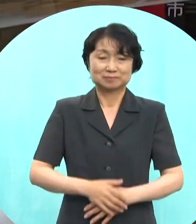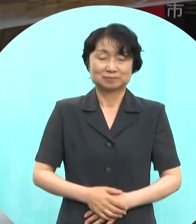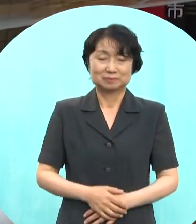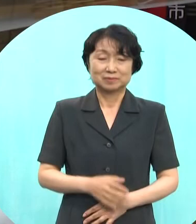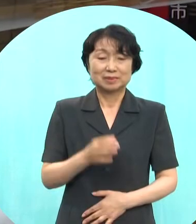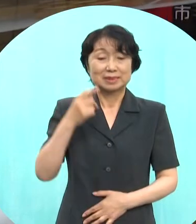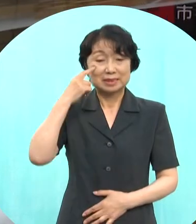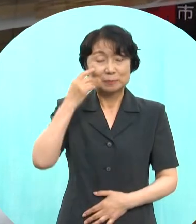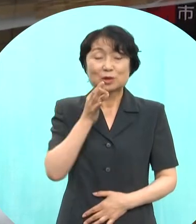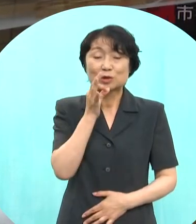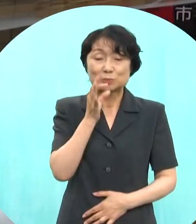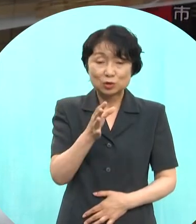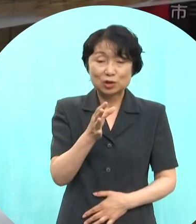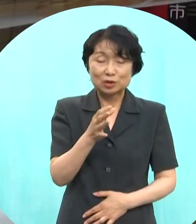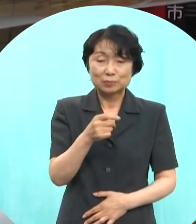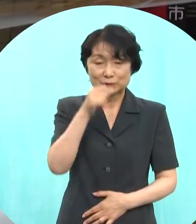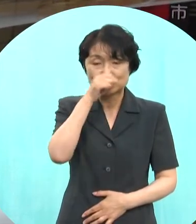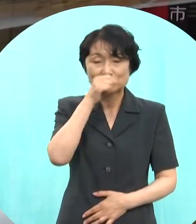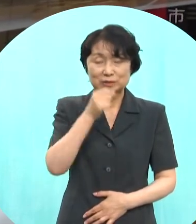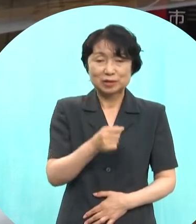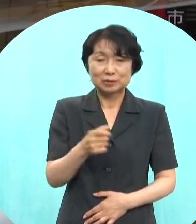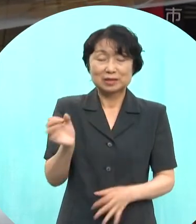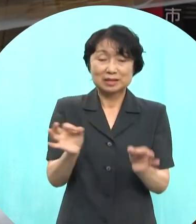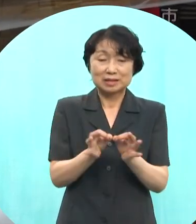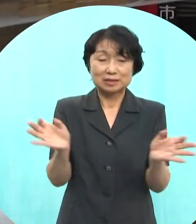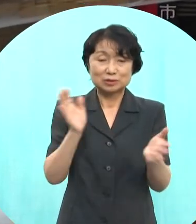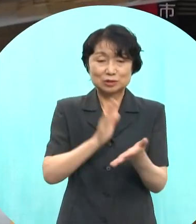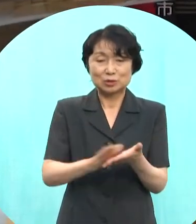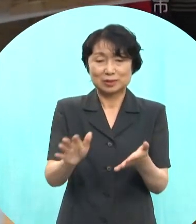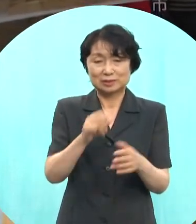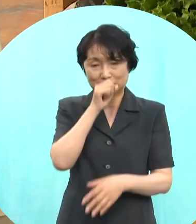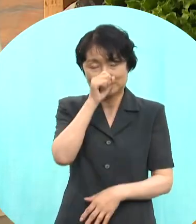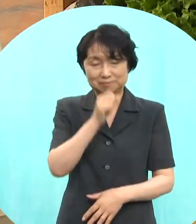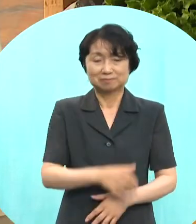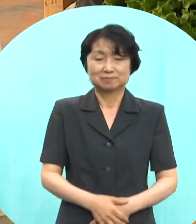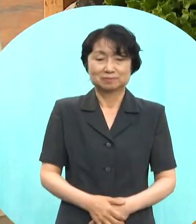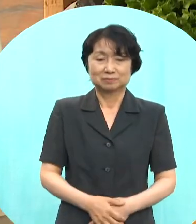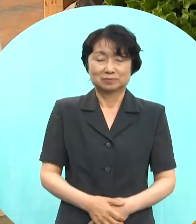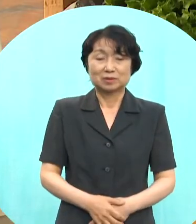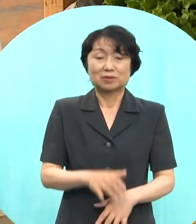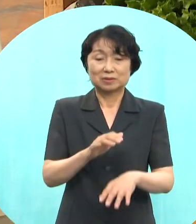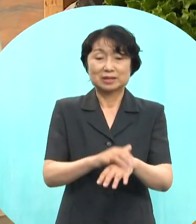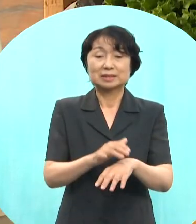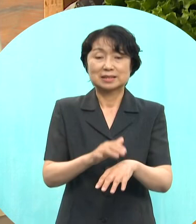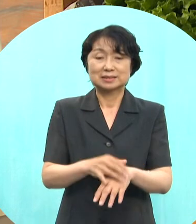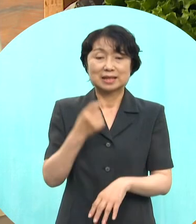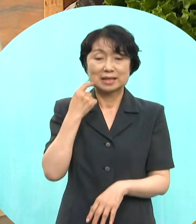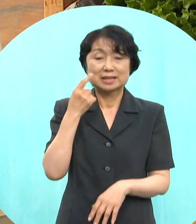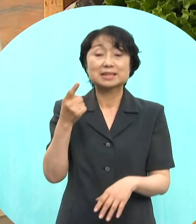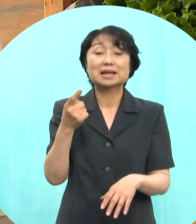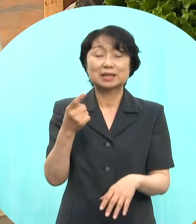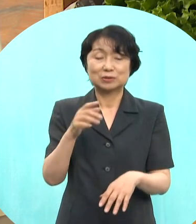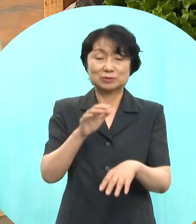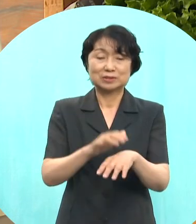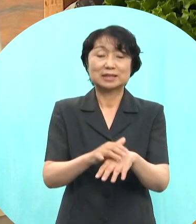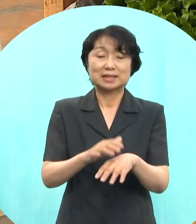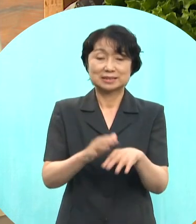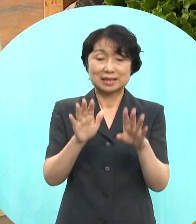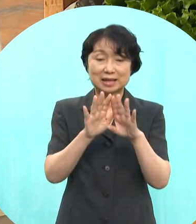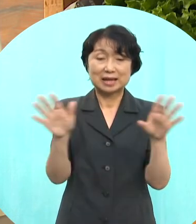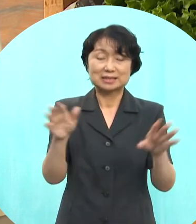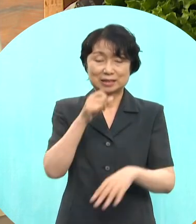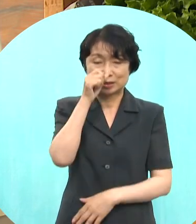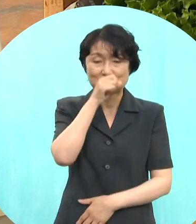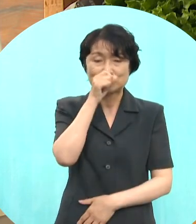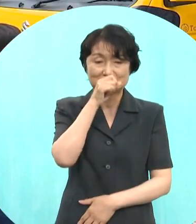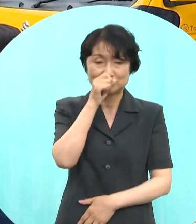ねぎの無料配布も予定より早く終わって大変大盛況だったと思います。まあ、こういう形で月一という形で開催の予